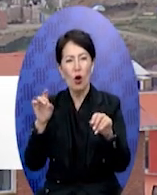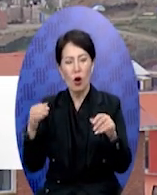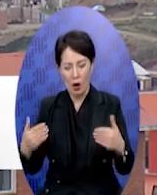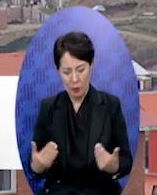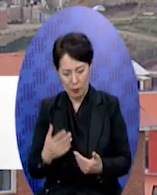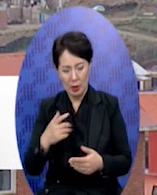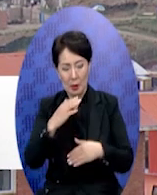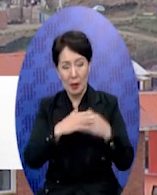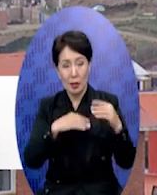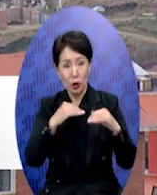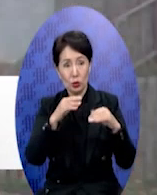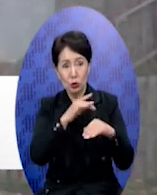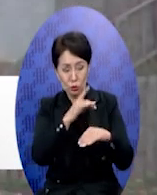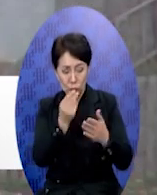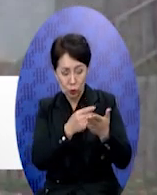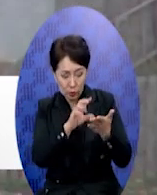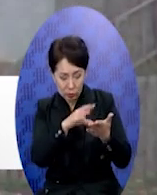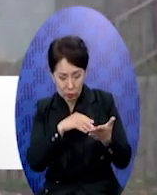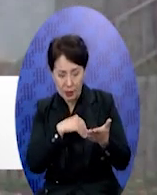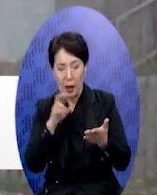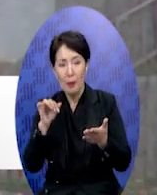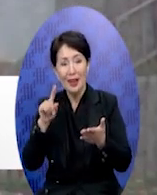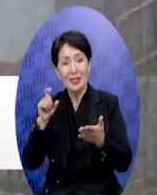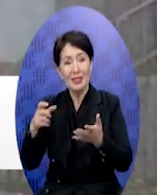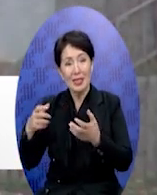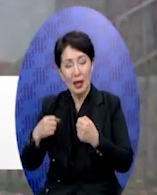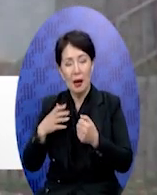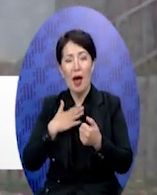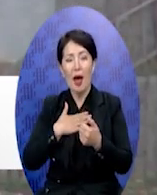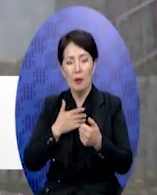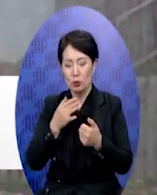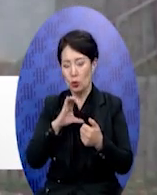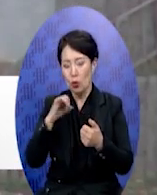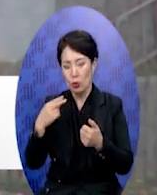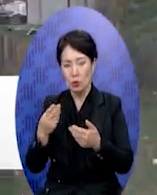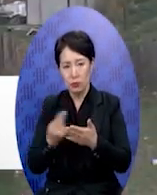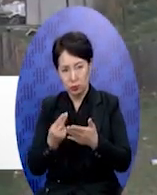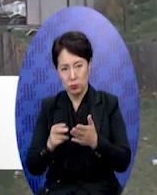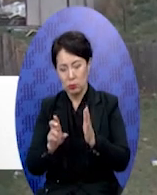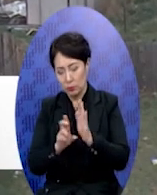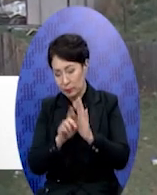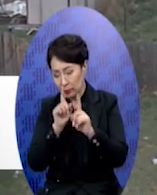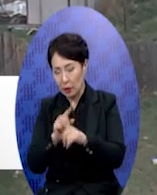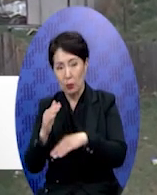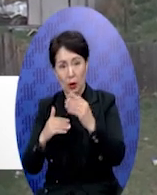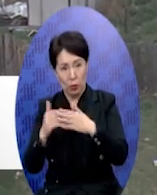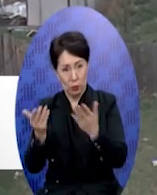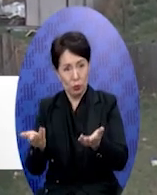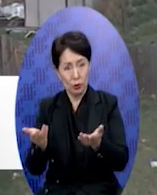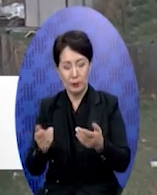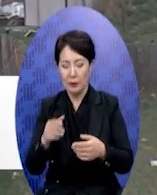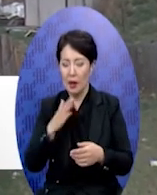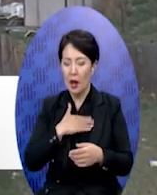хөгжлийн төвийн зураг төслийг ашиглаад банкны зээлээр амьны орон сууц барих боломжтой. Гэхдээ барилга хот байгуулалтын яамнаас амьны орон